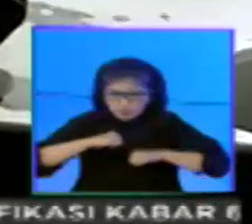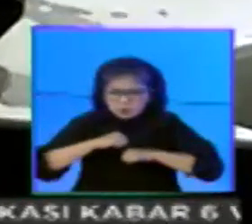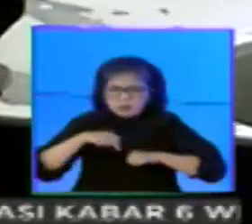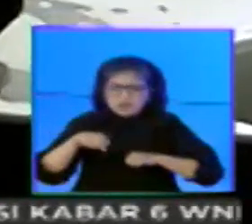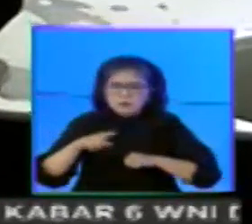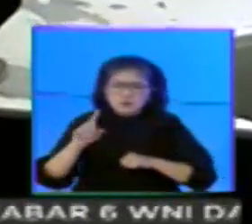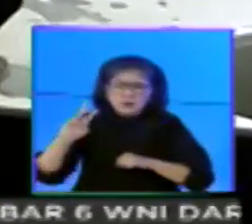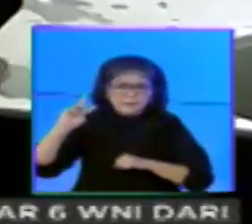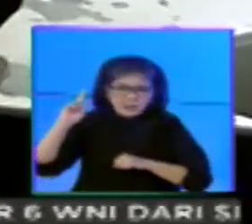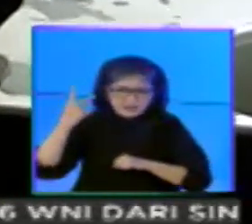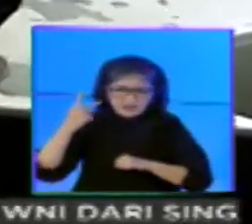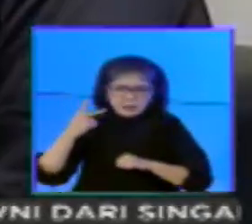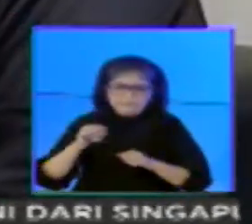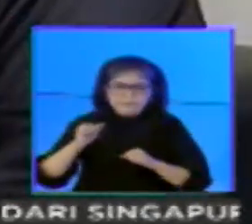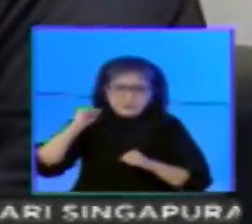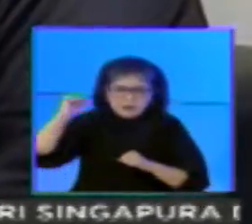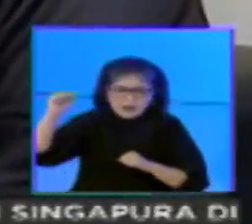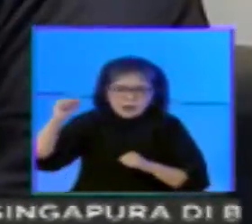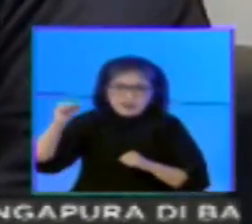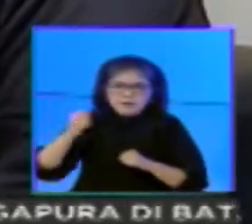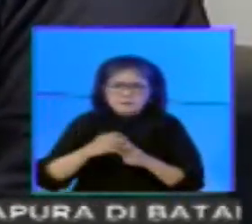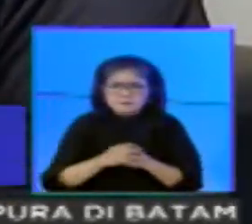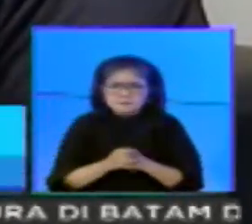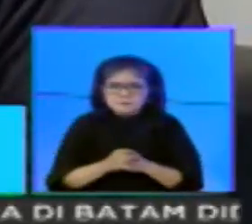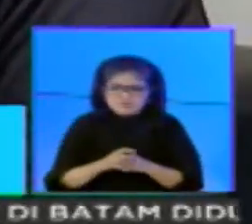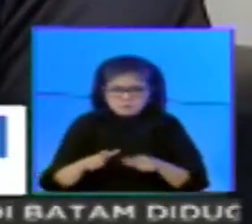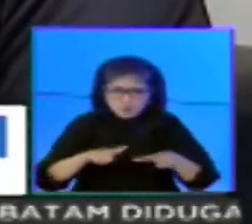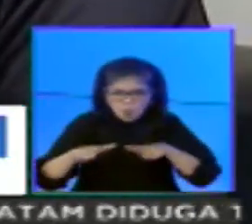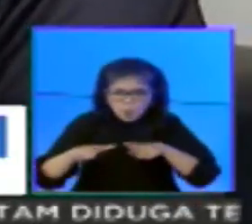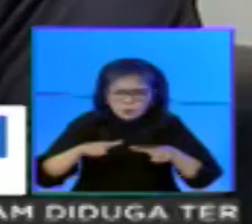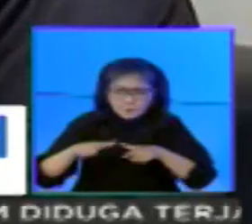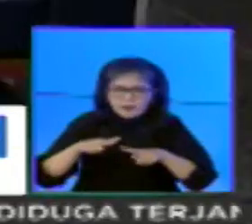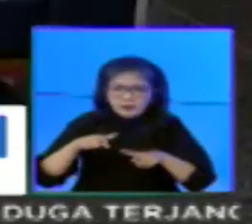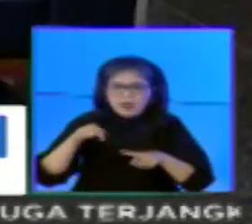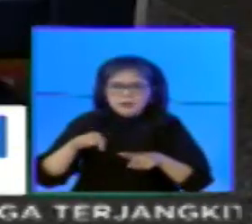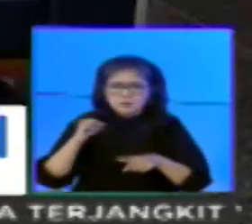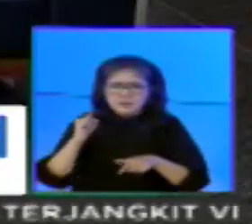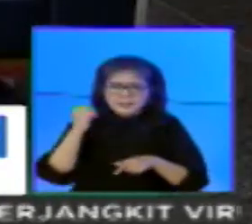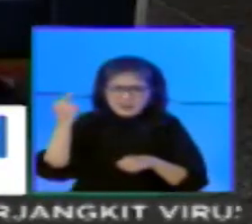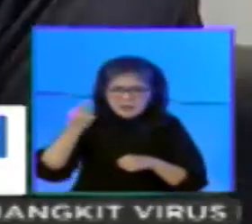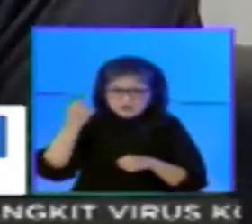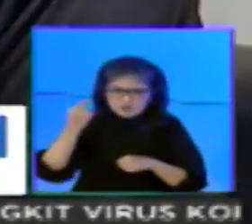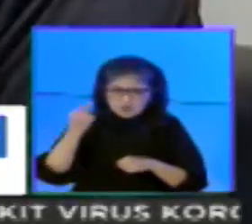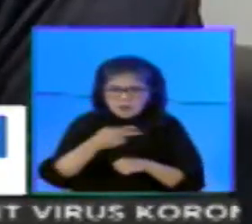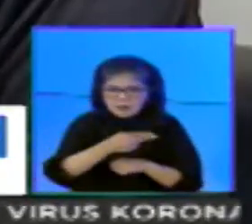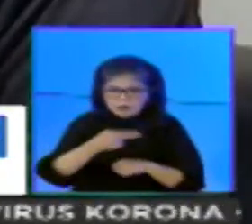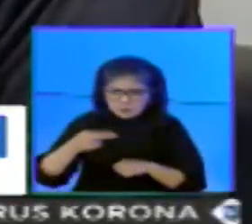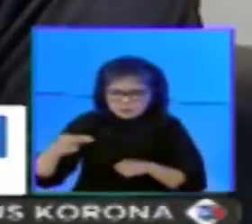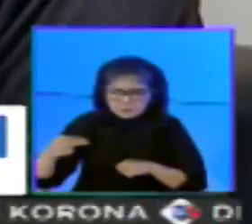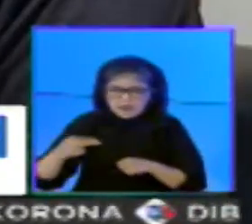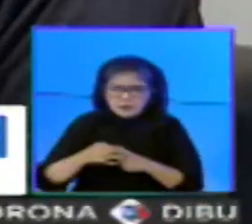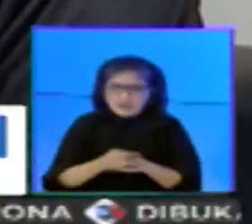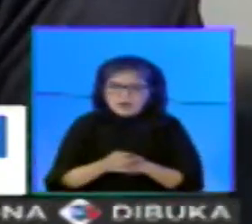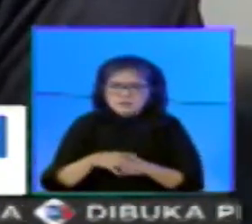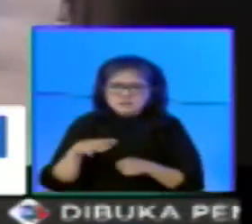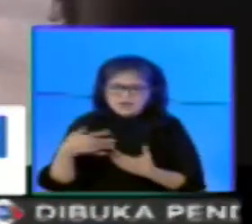kompetisi major Call of Duty Mobile. Dimana itu adalah kompetisi major pertama untuk game tersebut gitu di Indonesia. Potensi e-sport di